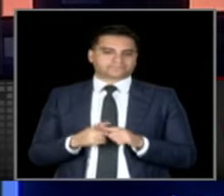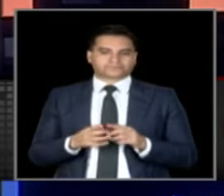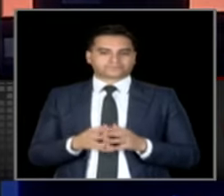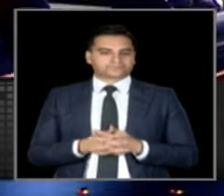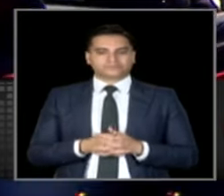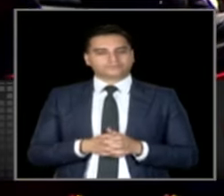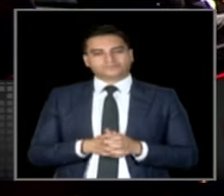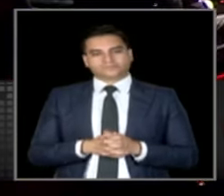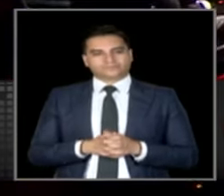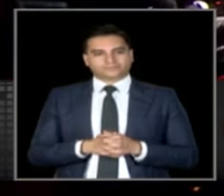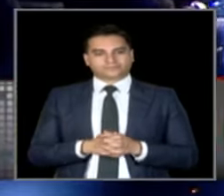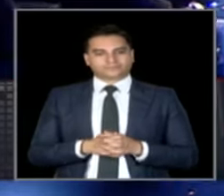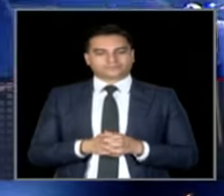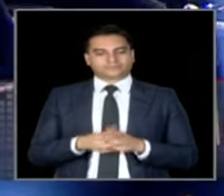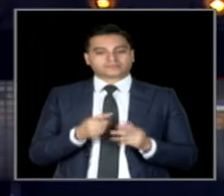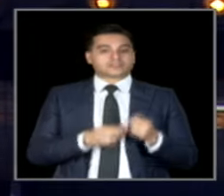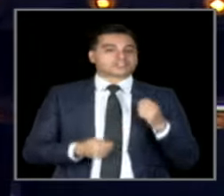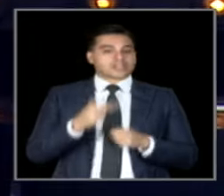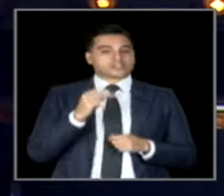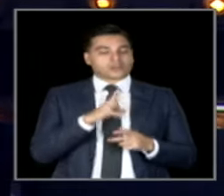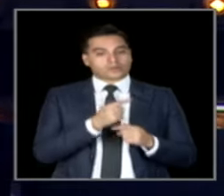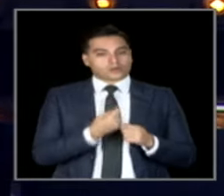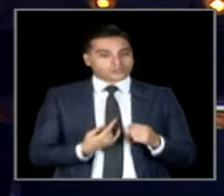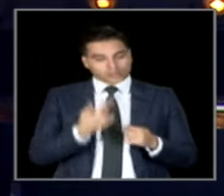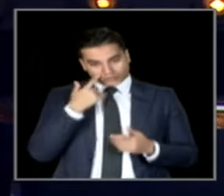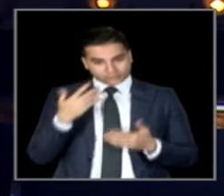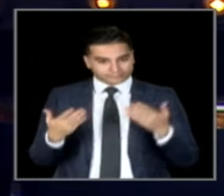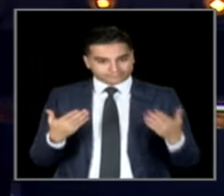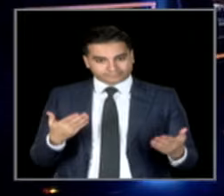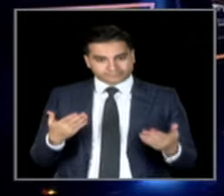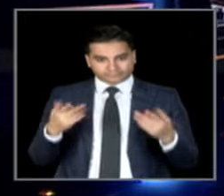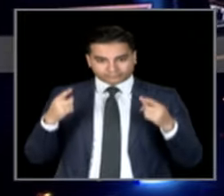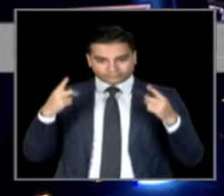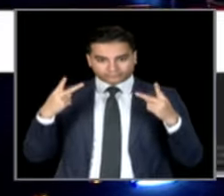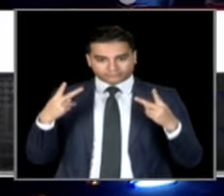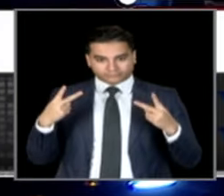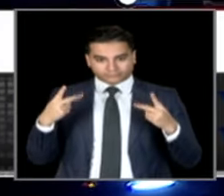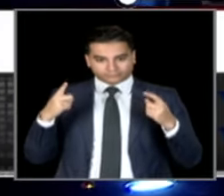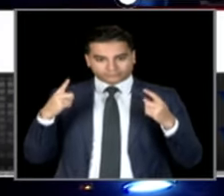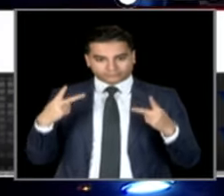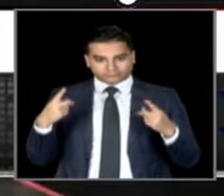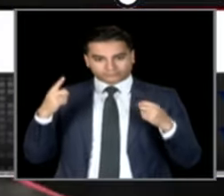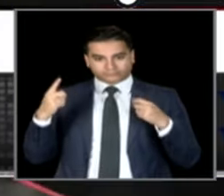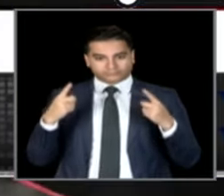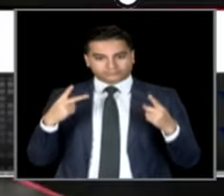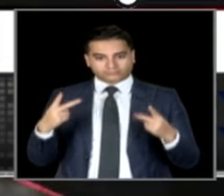خاطئة. زائد 20 أو ناقص 10.